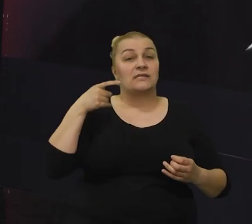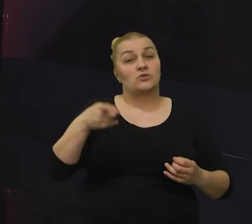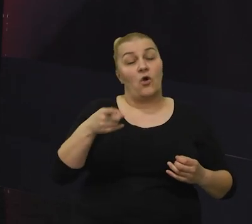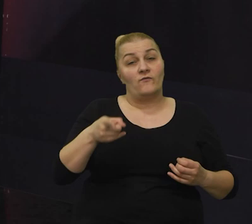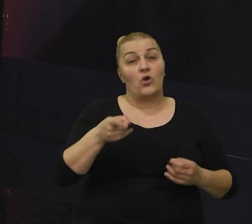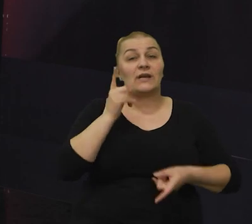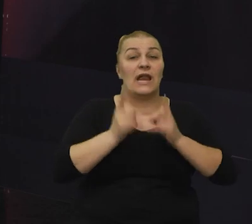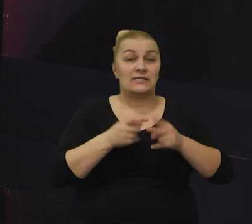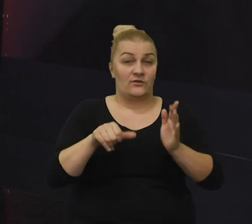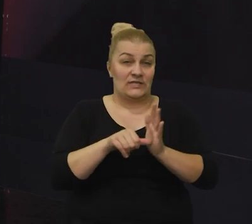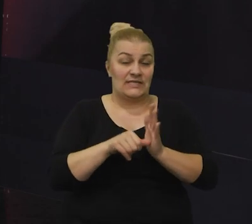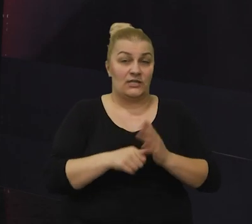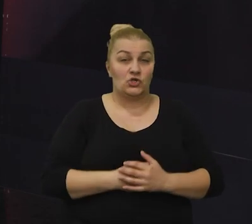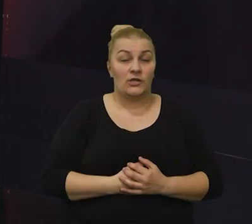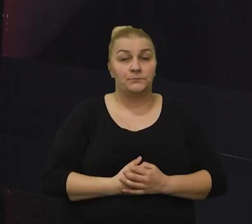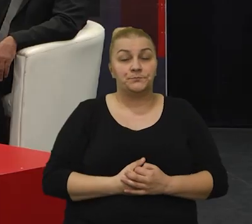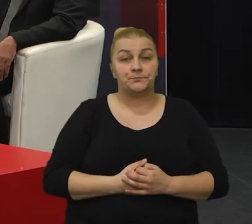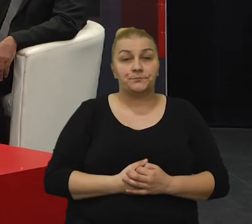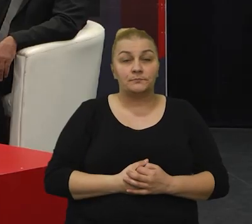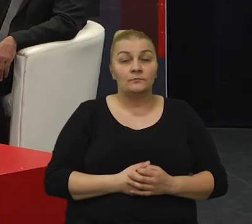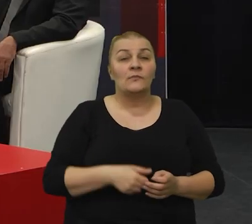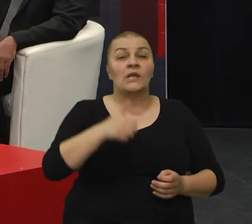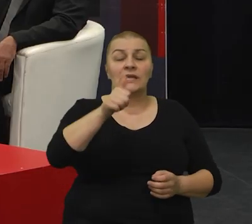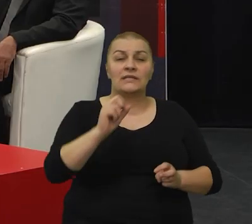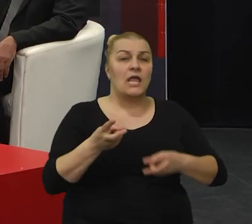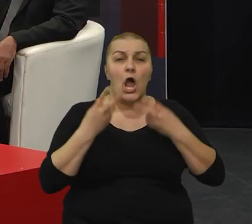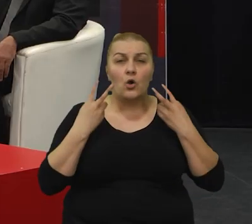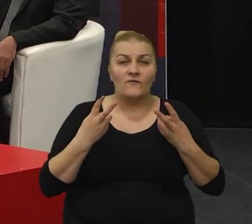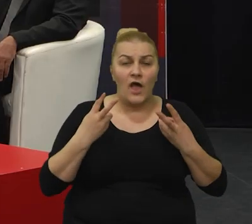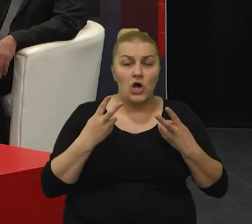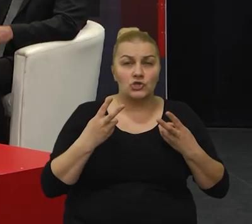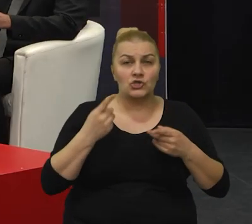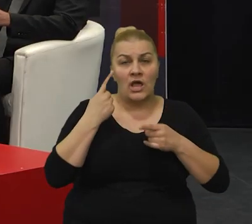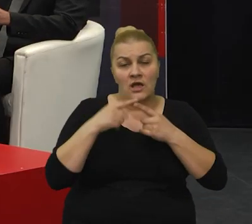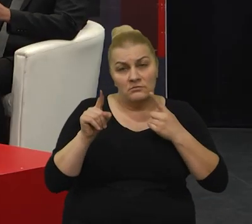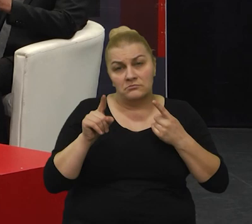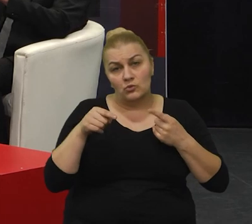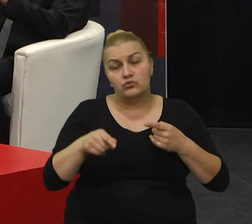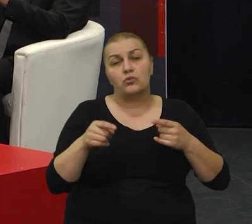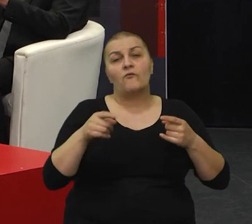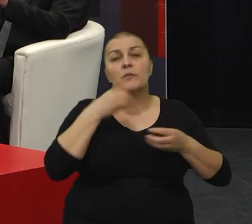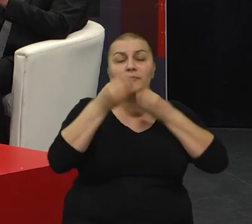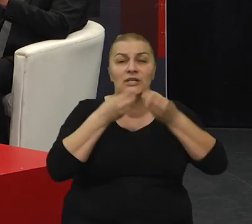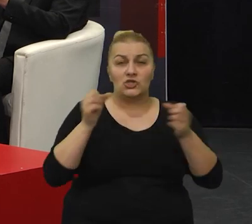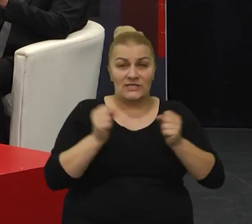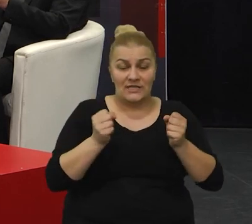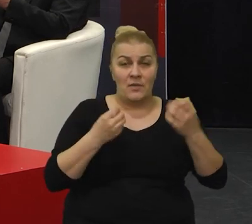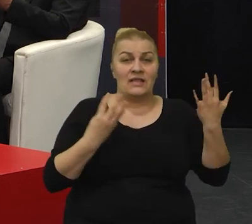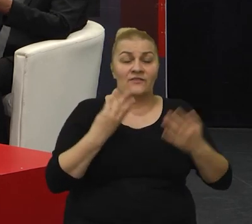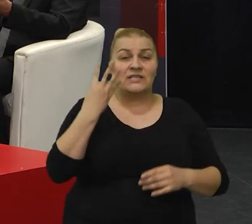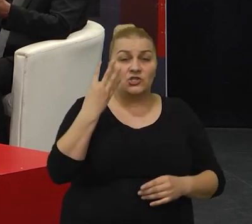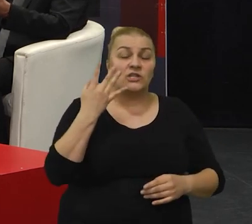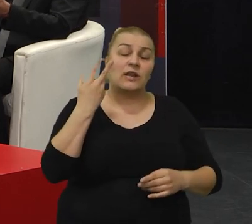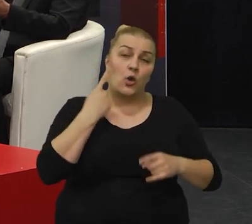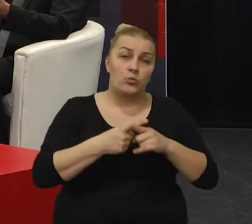tog naslova središnjice. Jedna jako bitna stavka u cijeloj priči zime 94, već